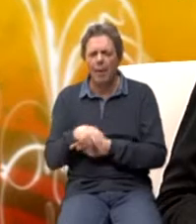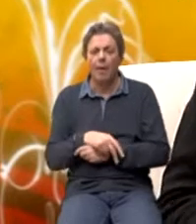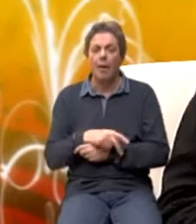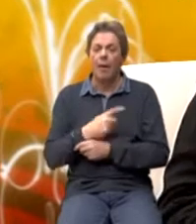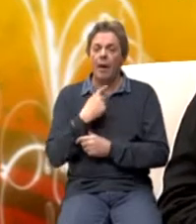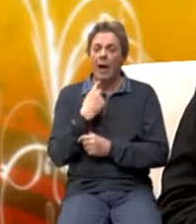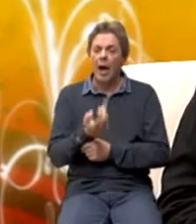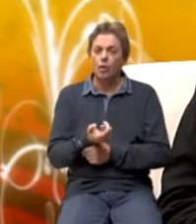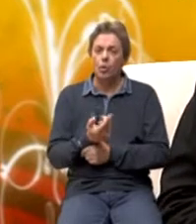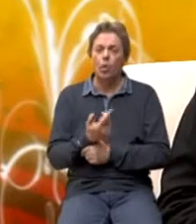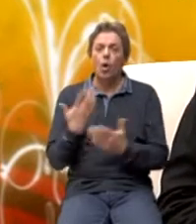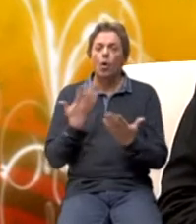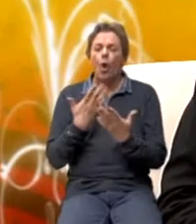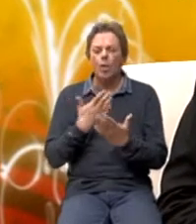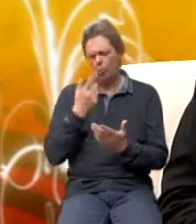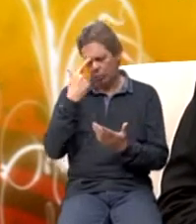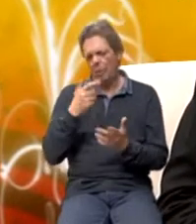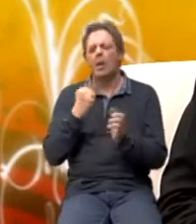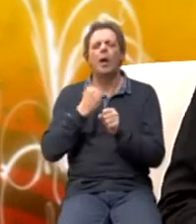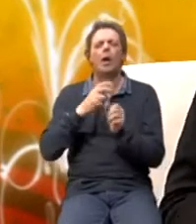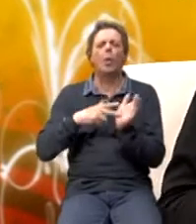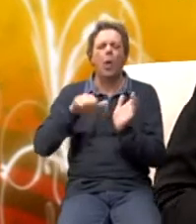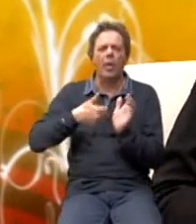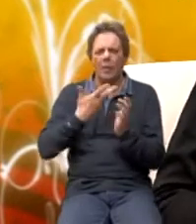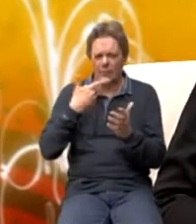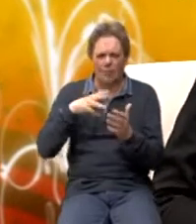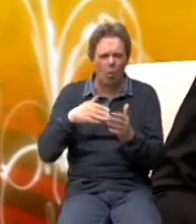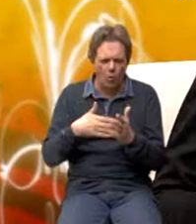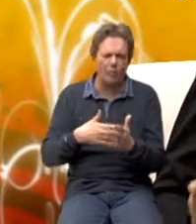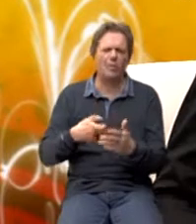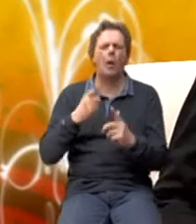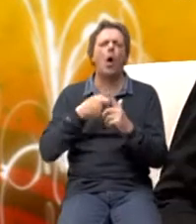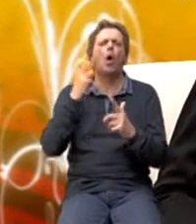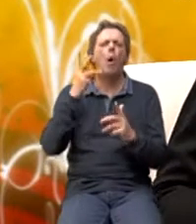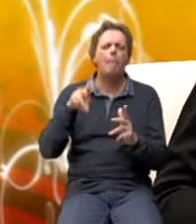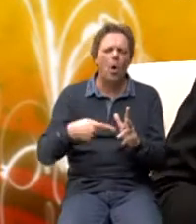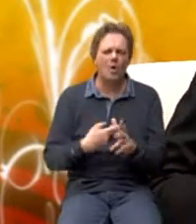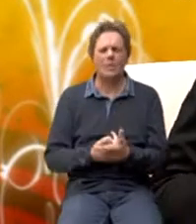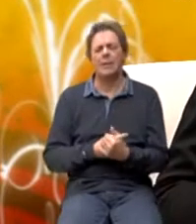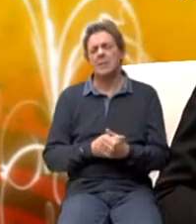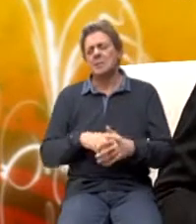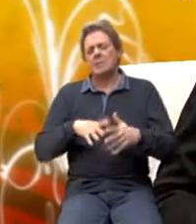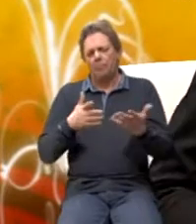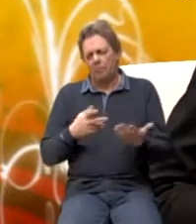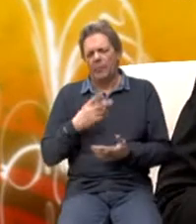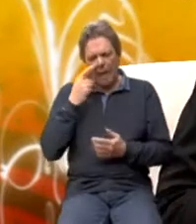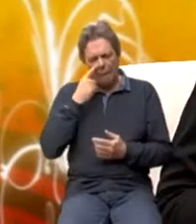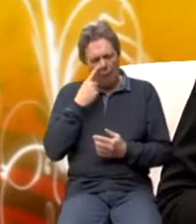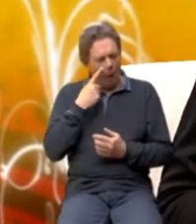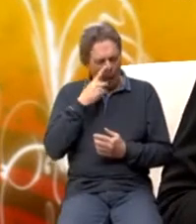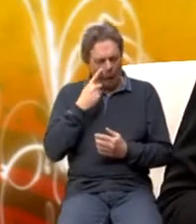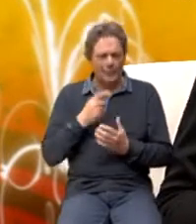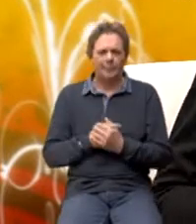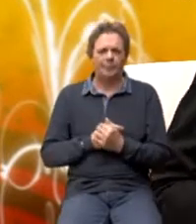ukazuju recimo koja su gnojiva dozvoljena u ekološkoj proizvodnji, ali kompostanjak, organska gnojiva, ali nisu sva. Imate